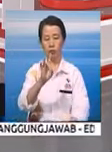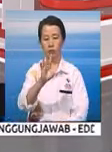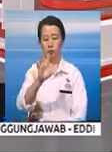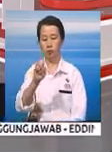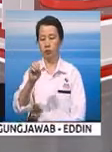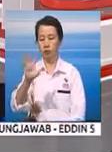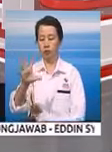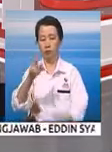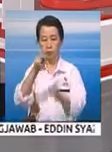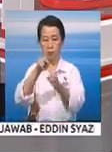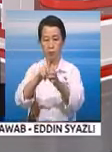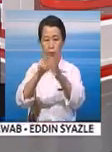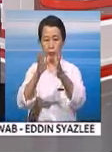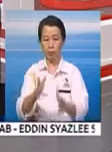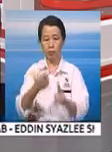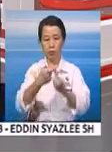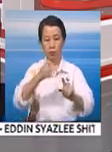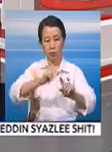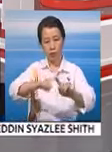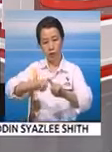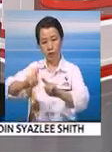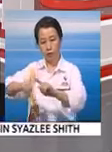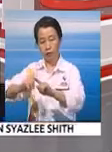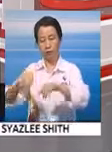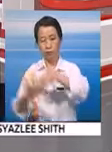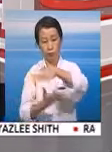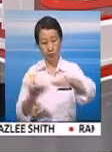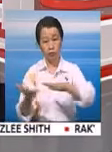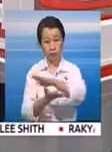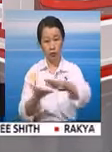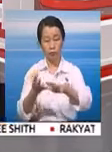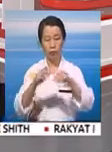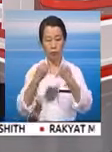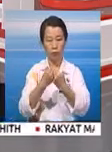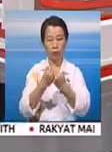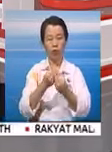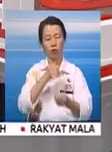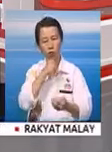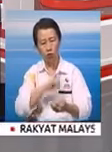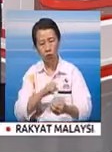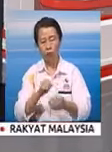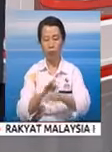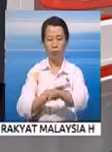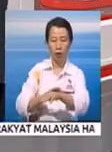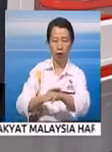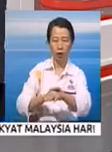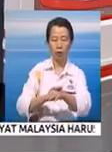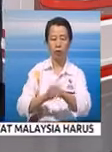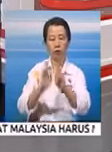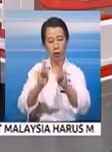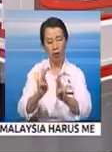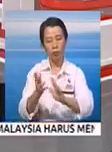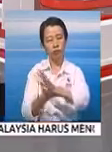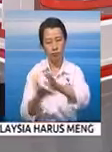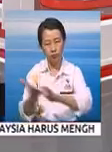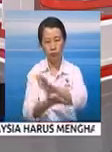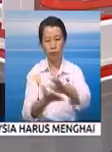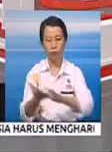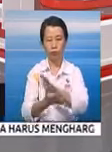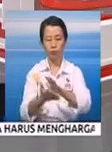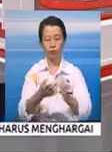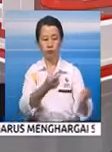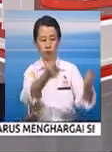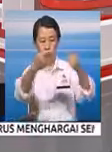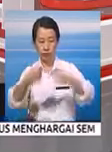14,885 peserta. Terdiri daripada pelbagai lapisan masyarakat tanpa mengira umur, bangsa atau kaum. Malah kehadiran Tun Dr.